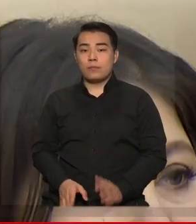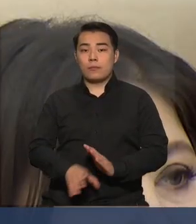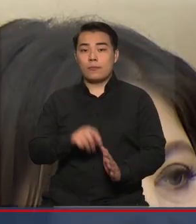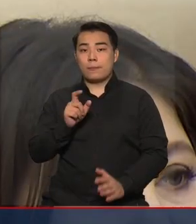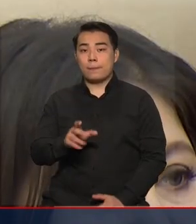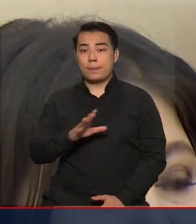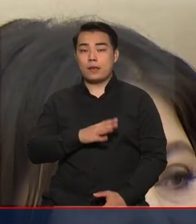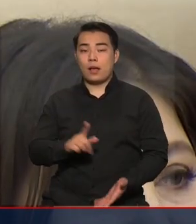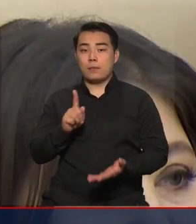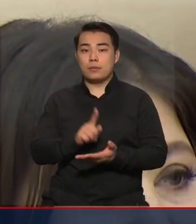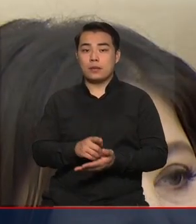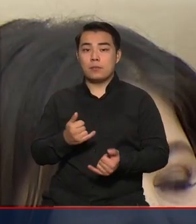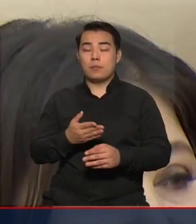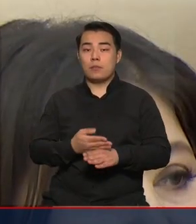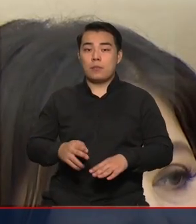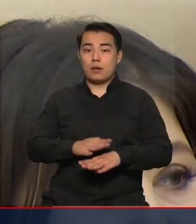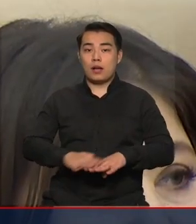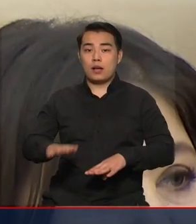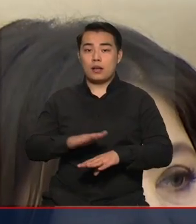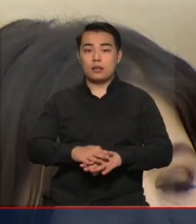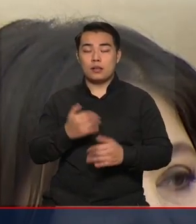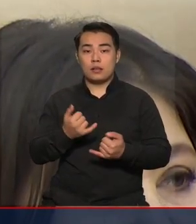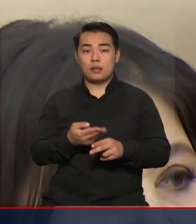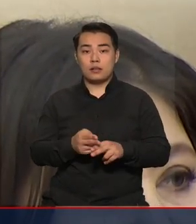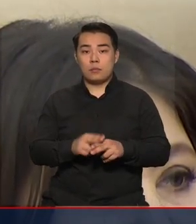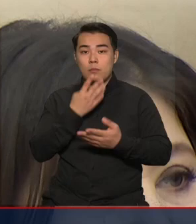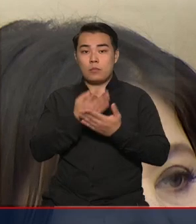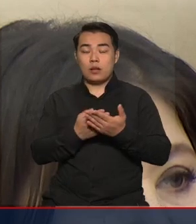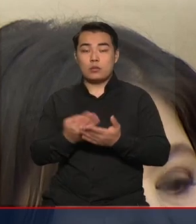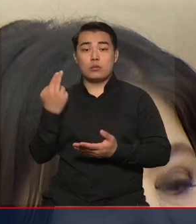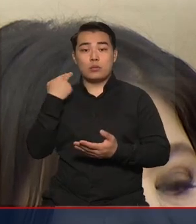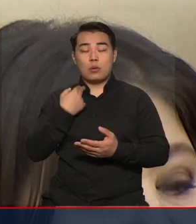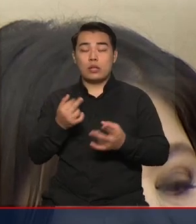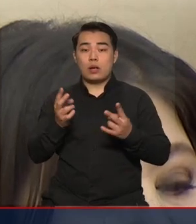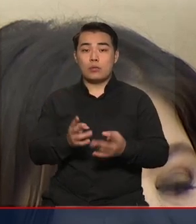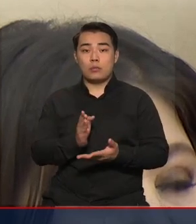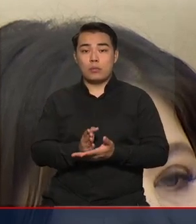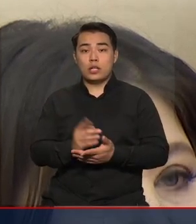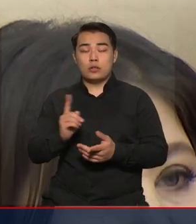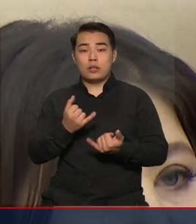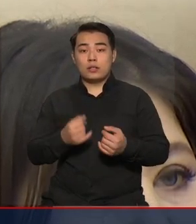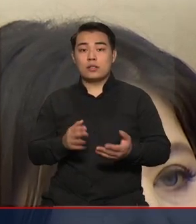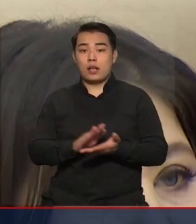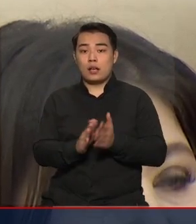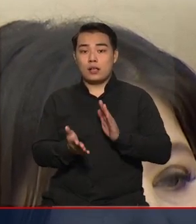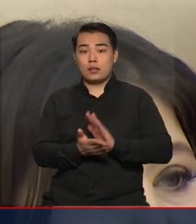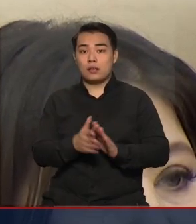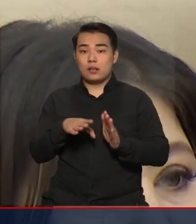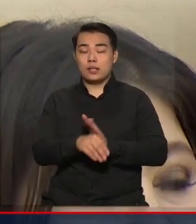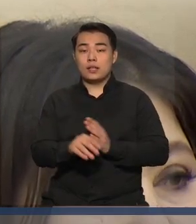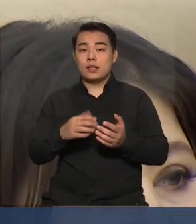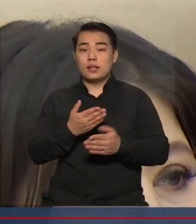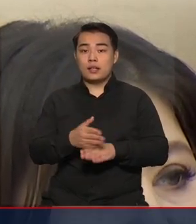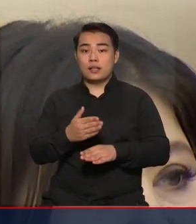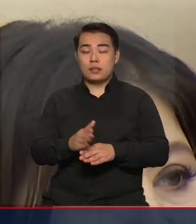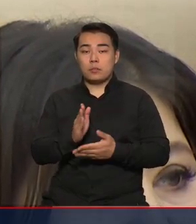было предложено обязать банки и МФО соблюдать коэффициент долговой нагрузки, согласно которому получить кредит